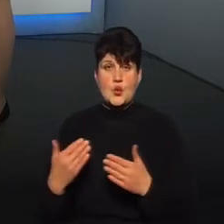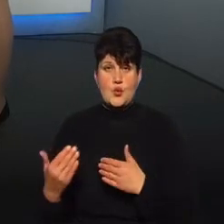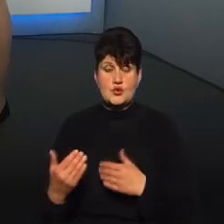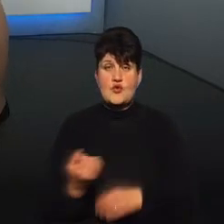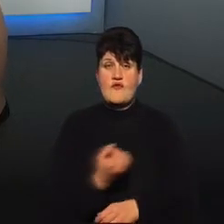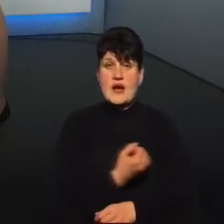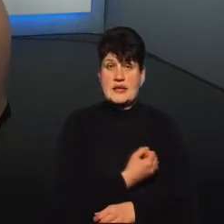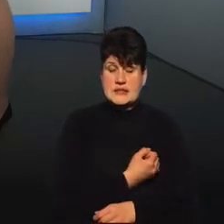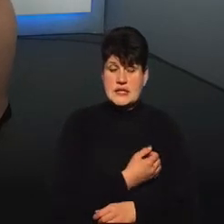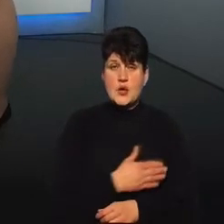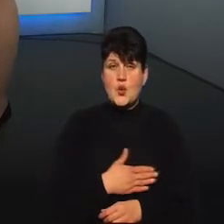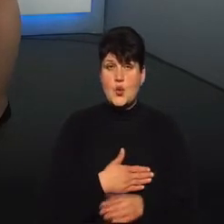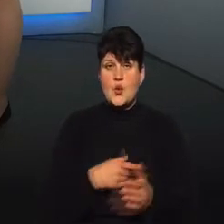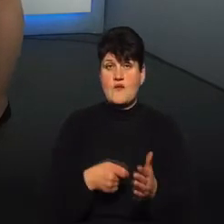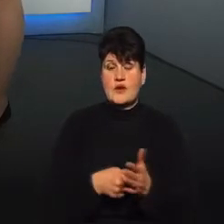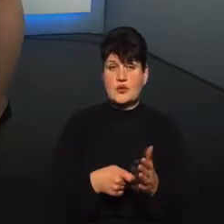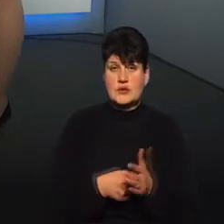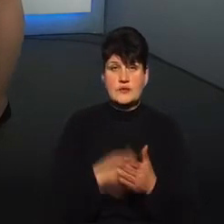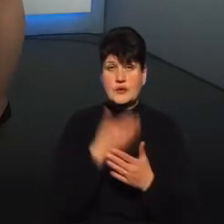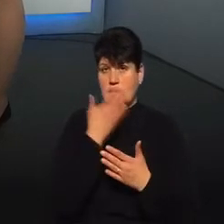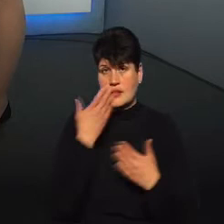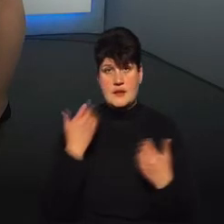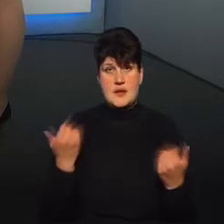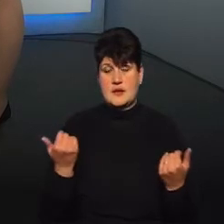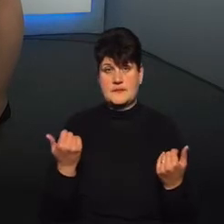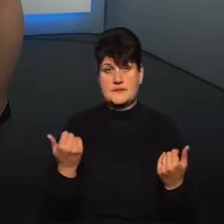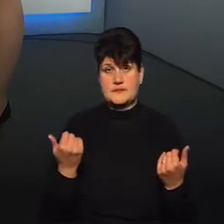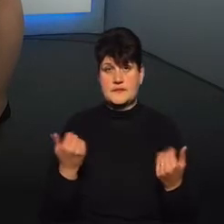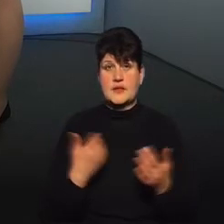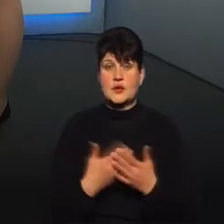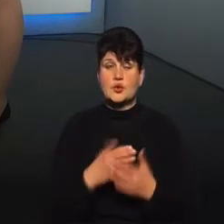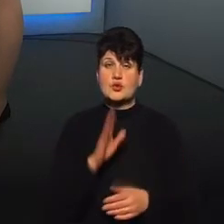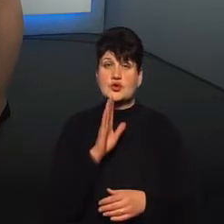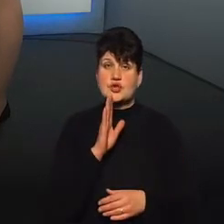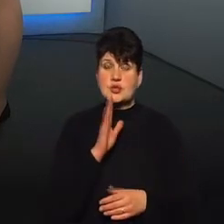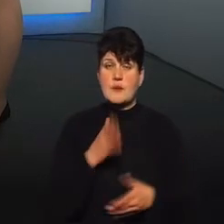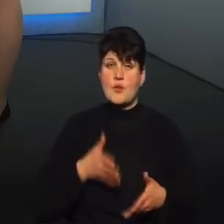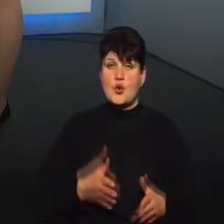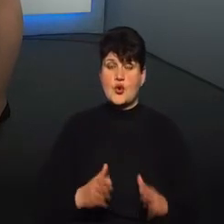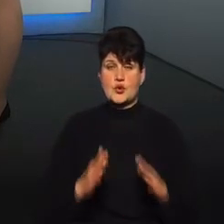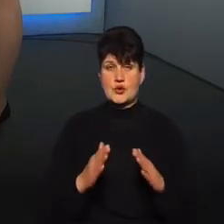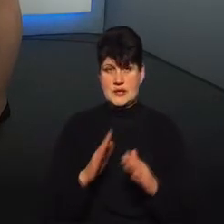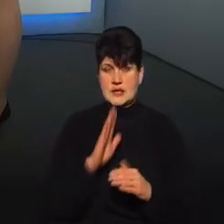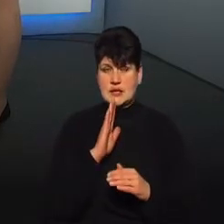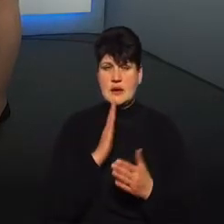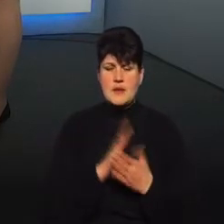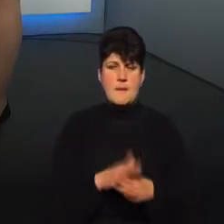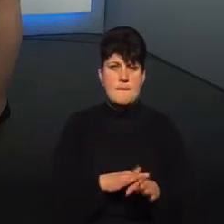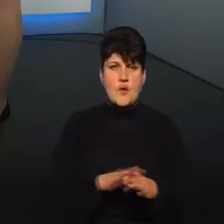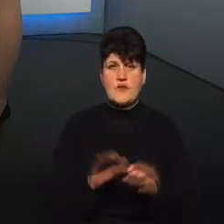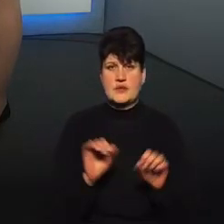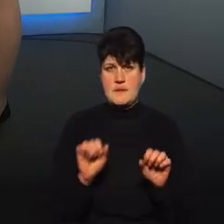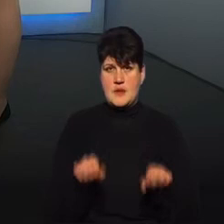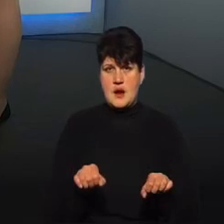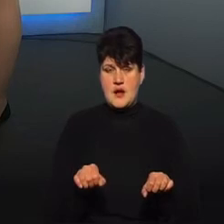грудного вигодовування немає. Тобто жінка, породілля має абсолютно повне право, яка